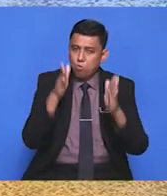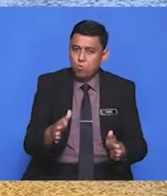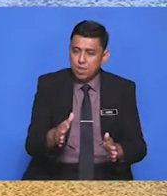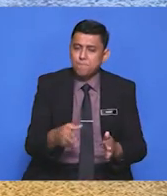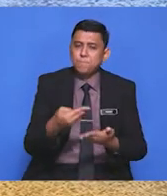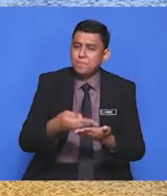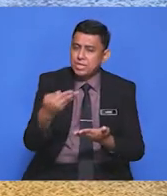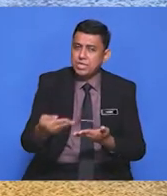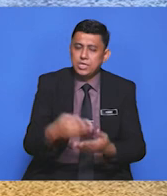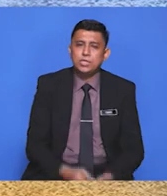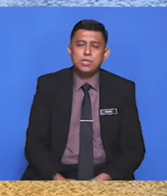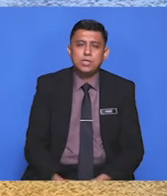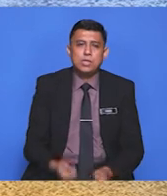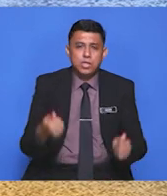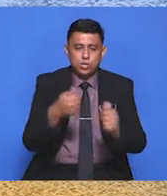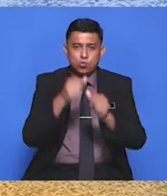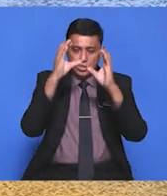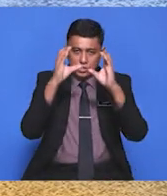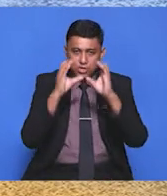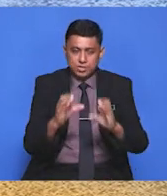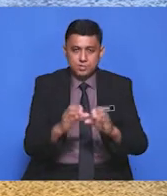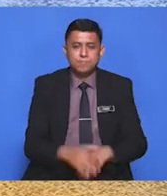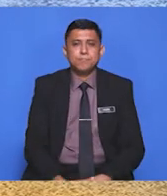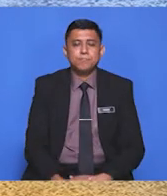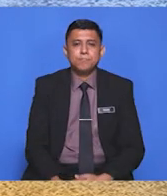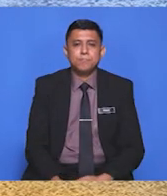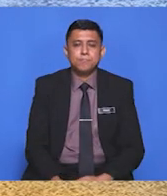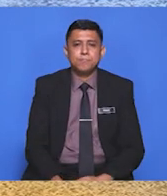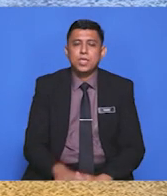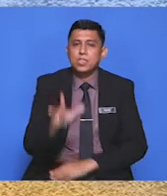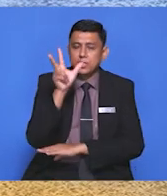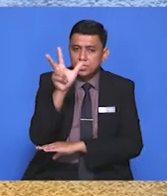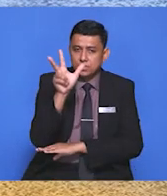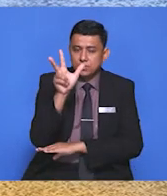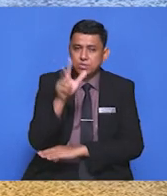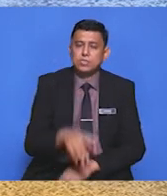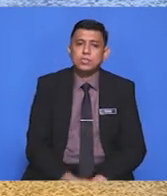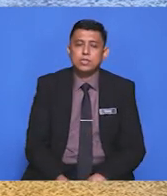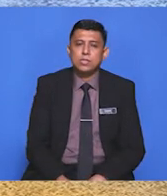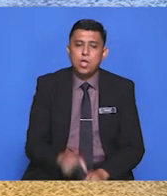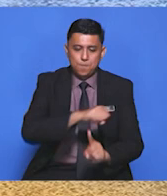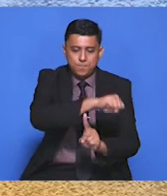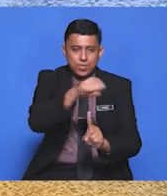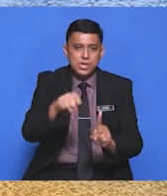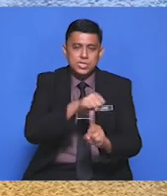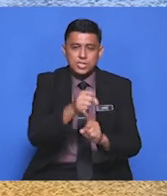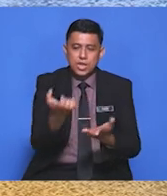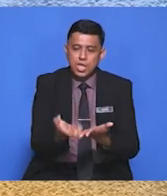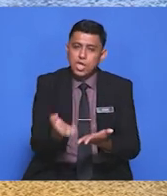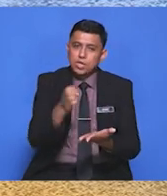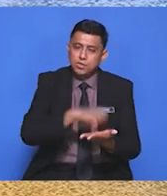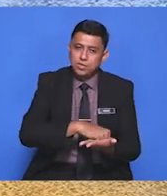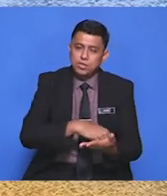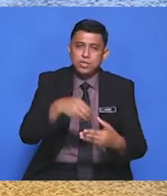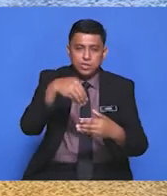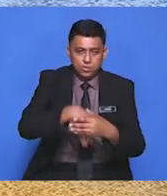mesti mengikut strategi yang digunakan oleh pesaing. Ketiga adalah persekitaran ekonomi.